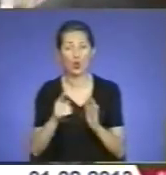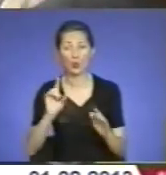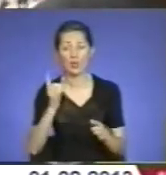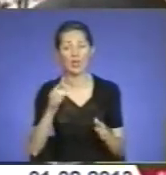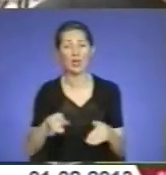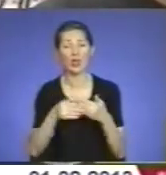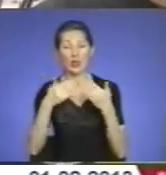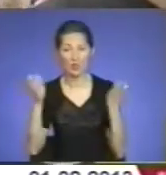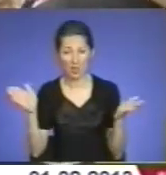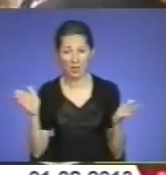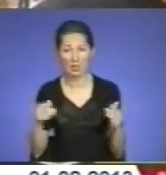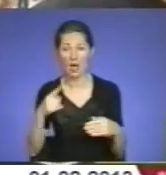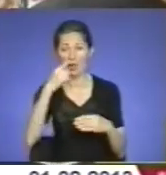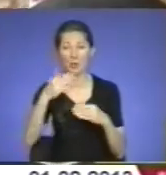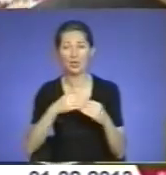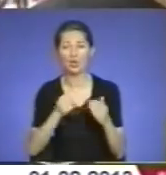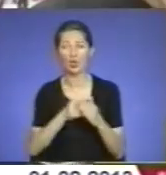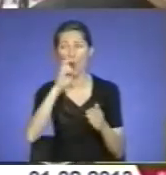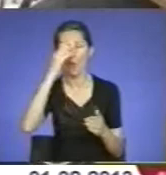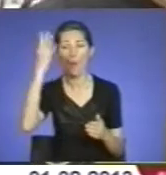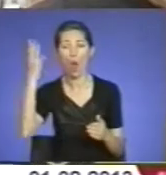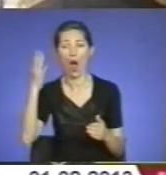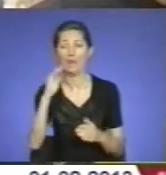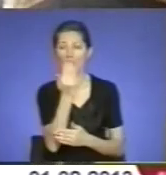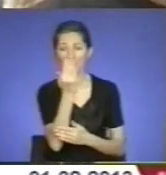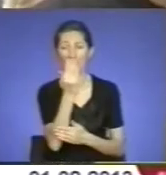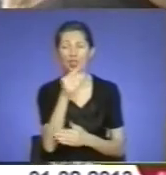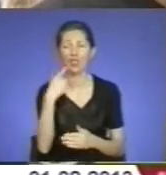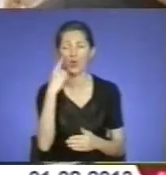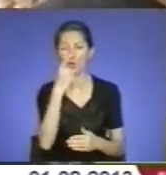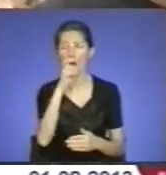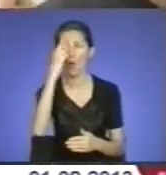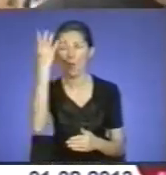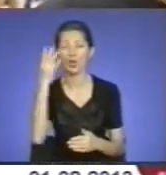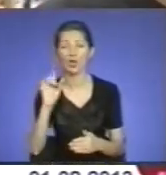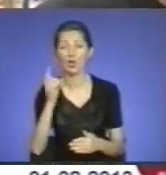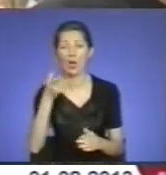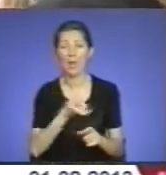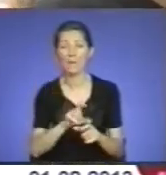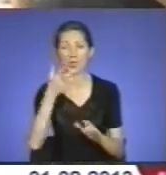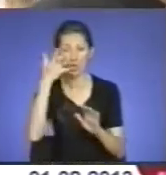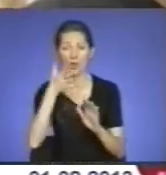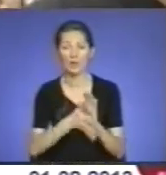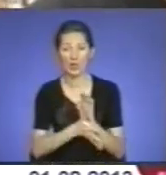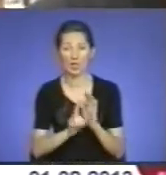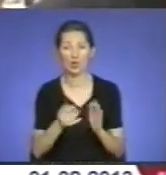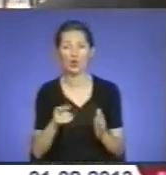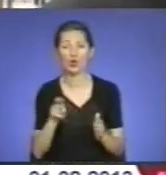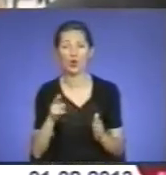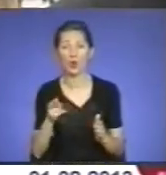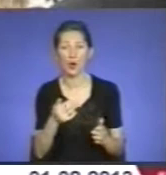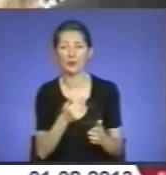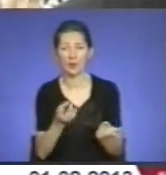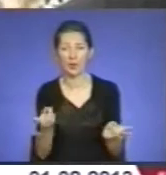вона наблизилася до Бога, відзеркалюючись в очах Божих, вона більше пізнала, до чого вона покликана. І